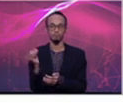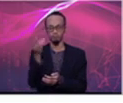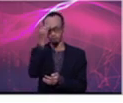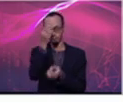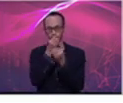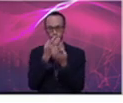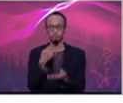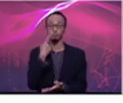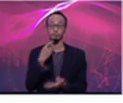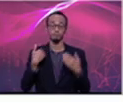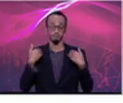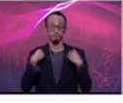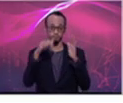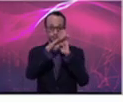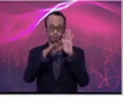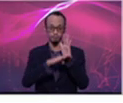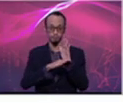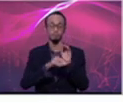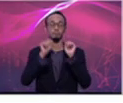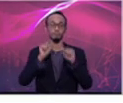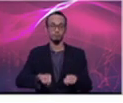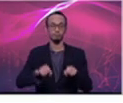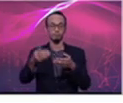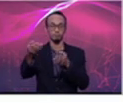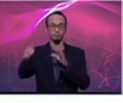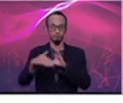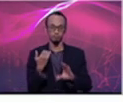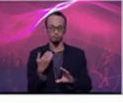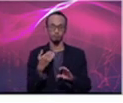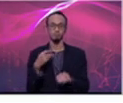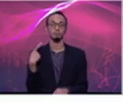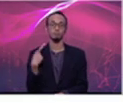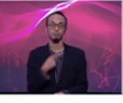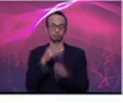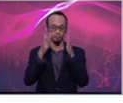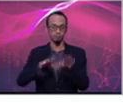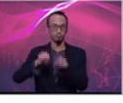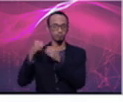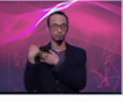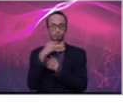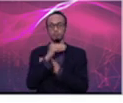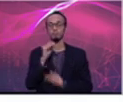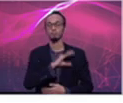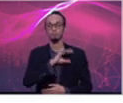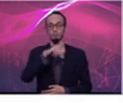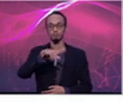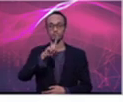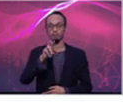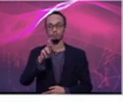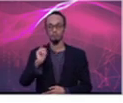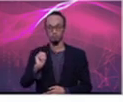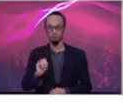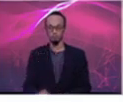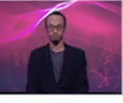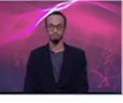mana-mana pihak yang mempunyai sebarang maklumat berkaitan boleh menyalurkannya kepada pihak berkuasa termasuk polis diraja Malaysia